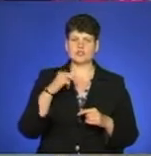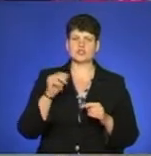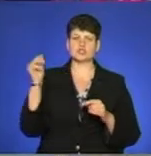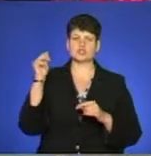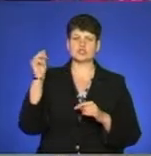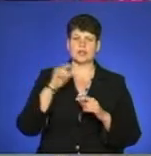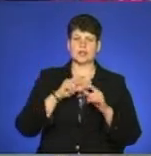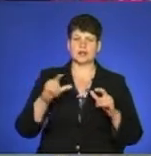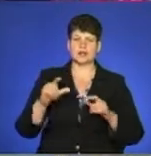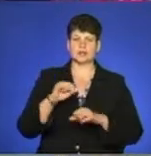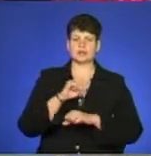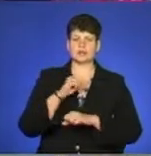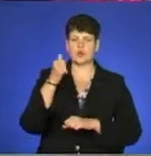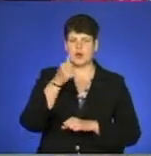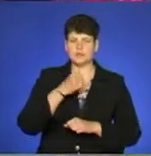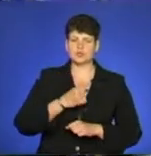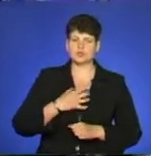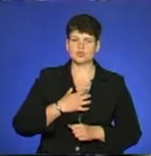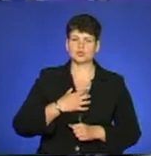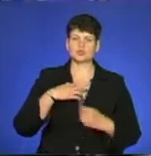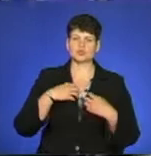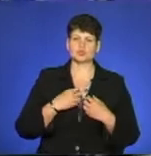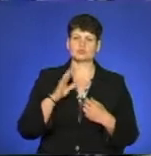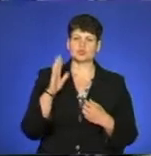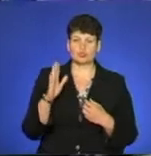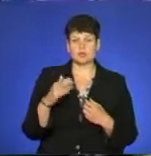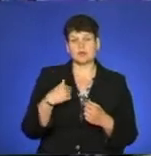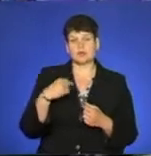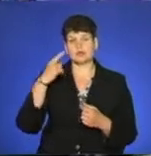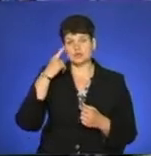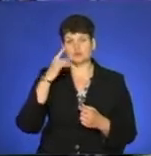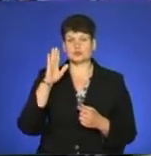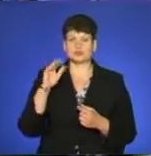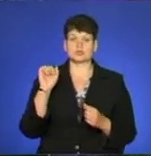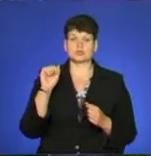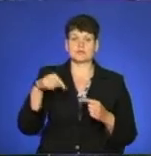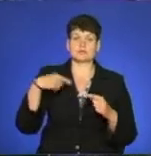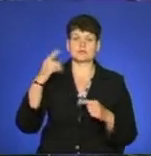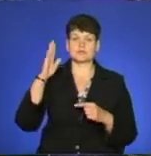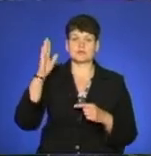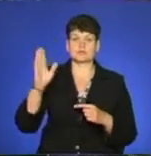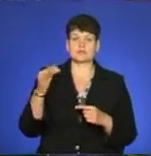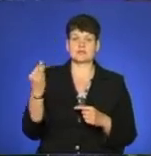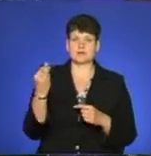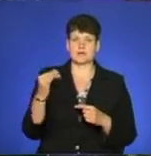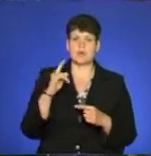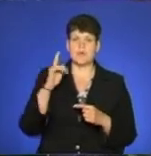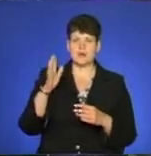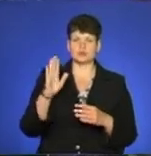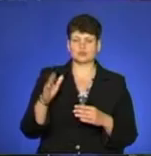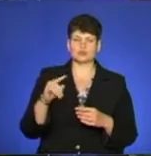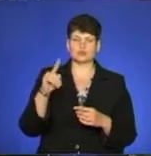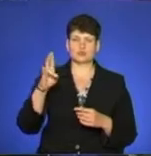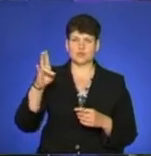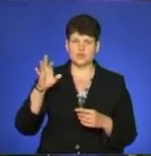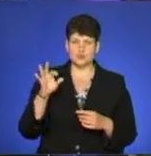роками сумуватимуть. Але сподіваються, новий етап їхнього життя буде не менш цікавим. Попереду державна підсумкова атестація